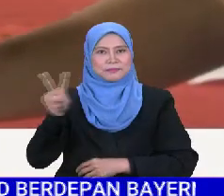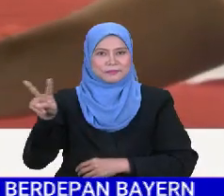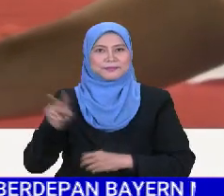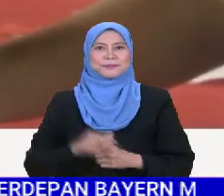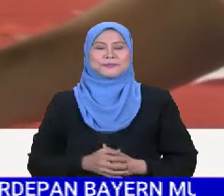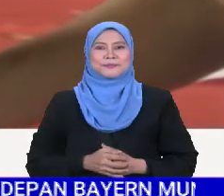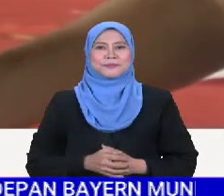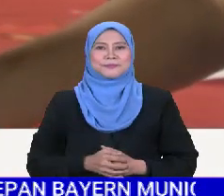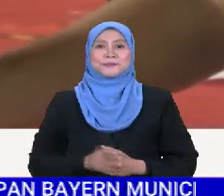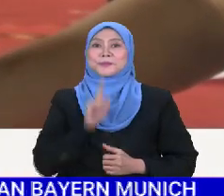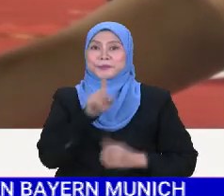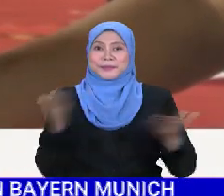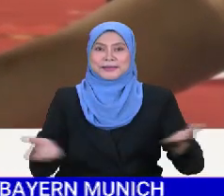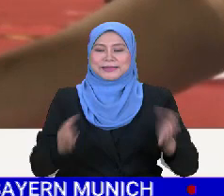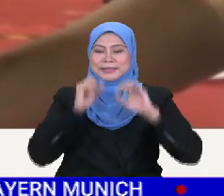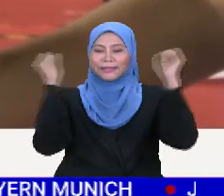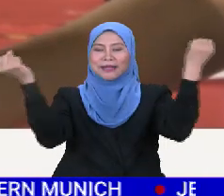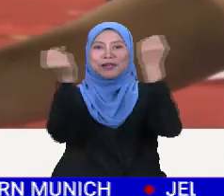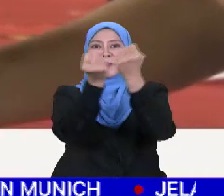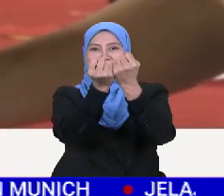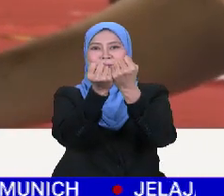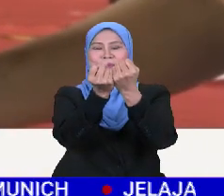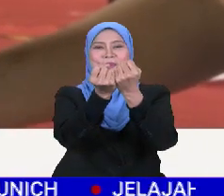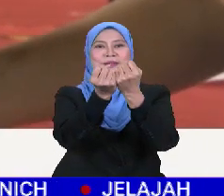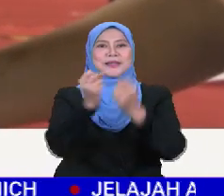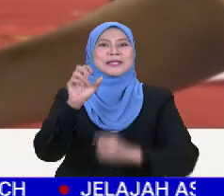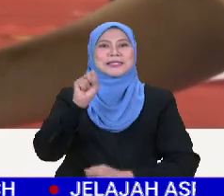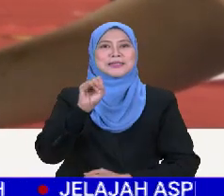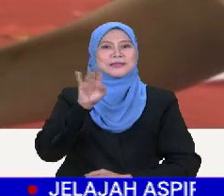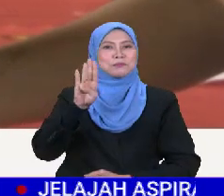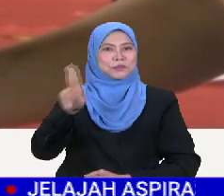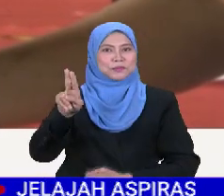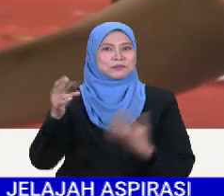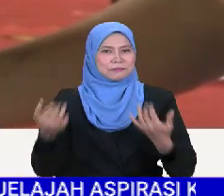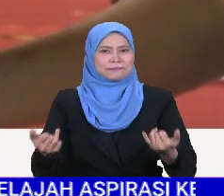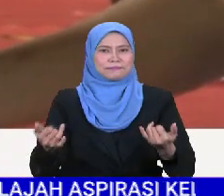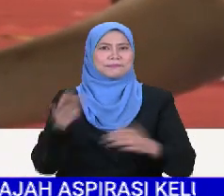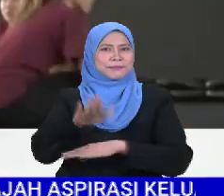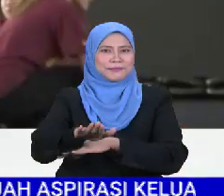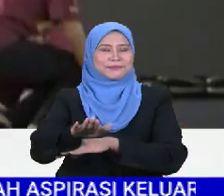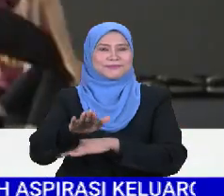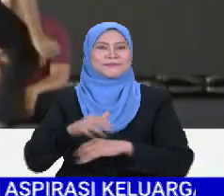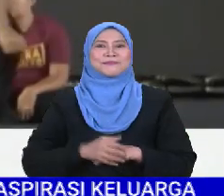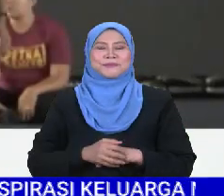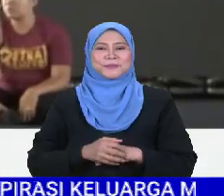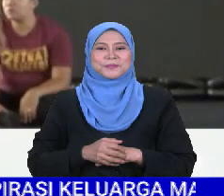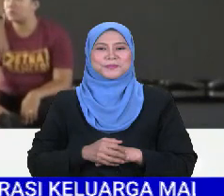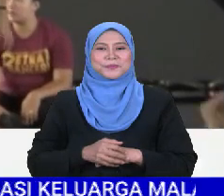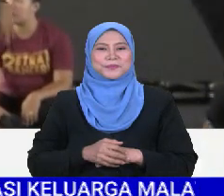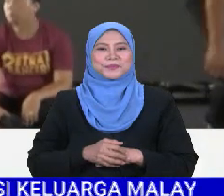Jadi kita telah berada di Stadium Tertutup Sibu sebagai tuan rumah. Persiapan kita pada petang ini, tadi kita telah